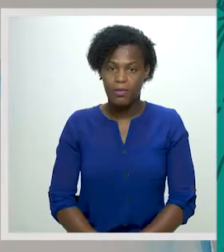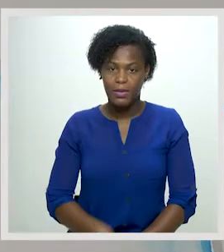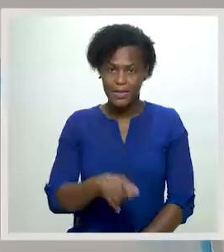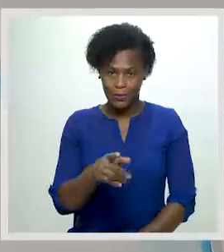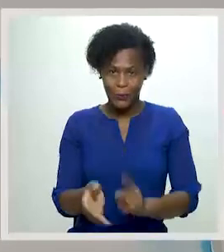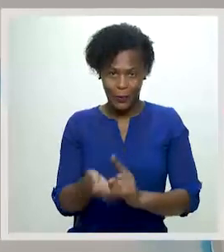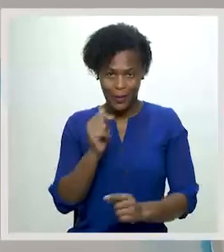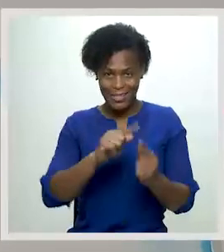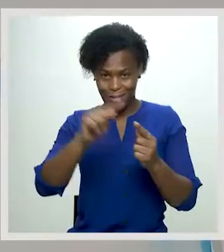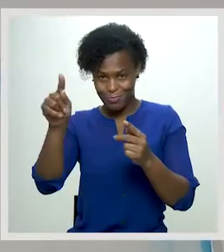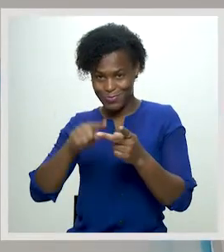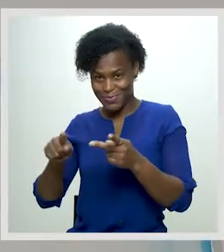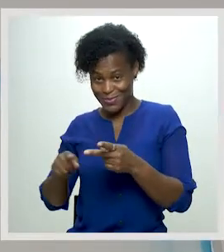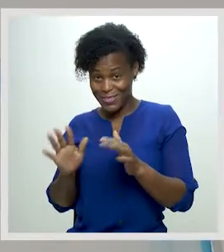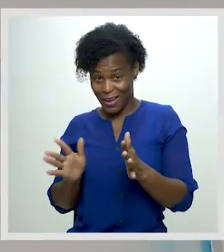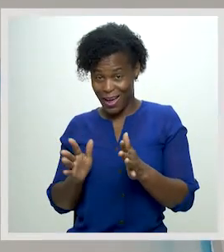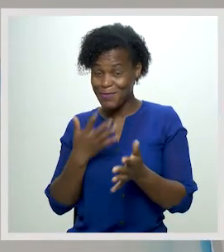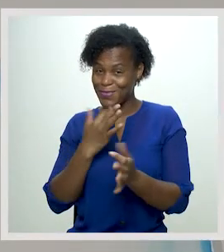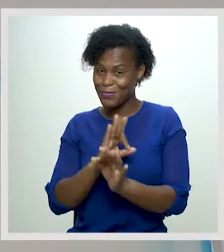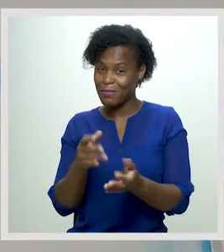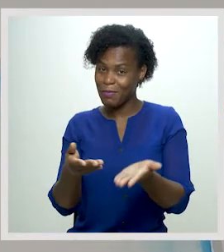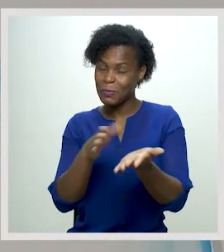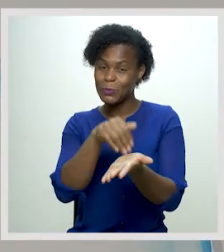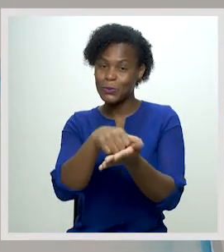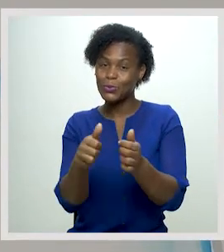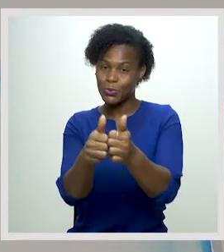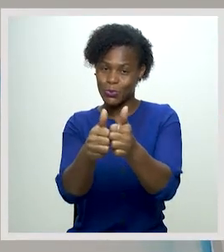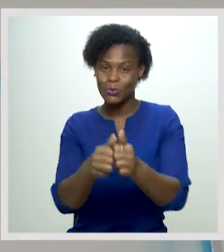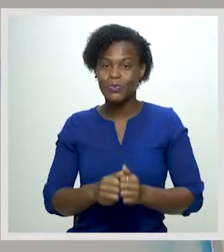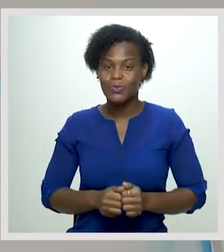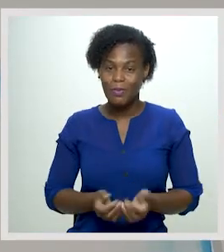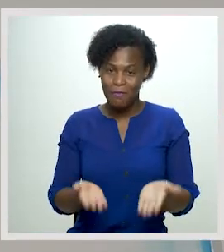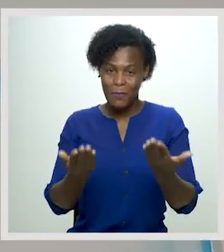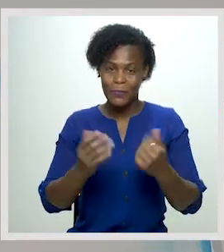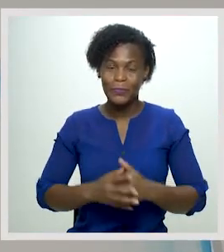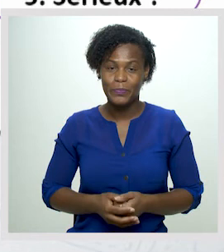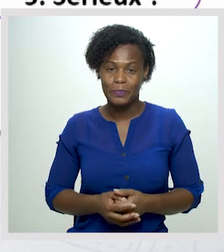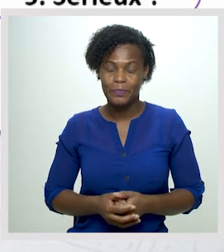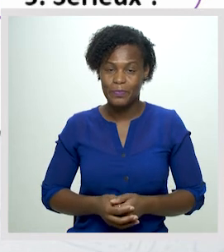Tu as réussi à associer? Magnifique. On corrige ensemble? Allons-y.